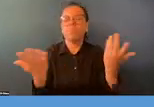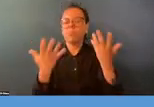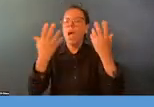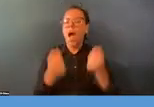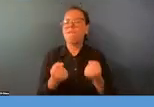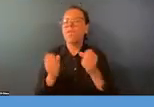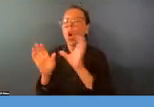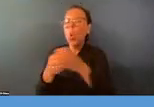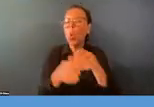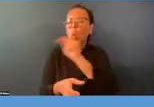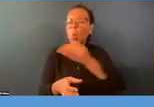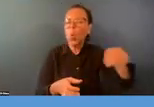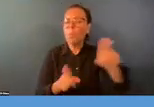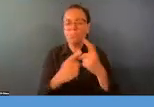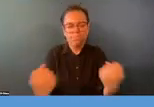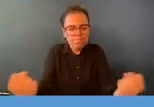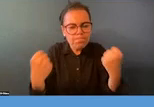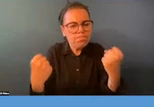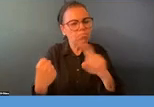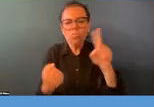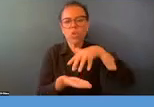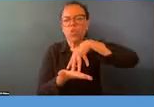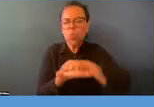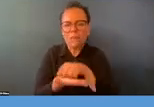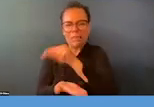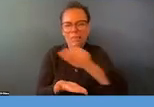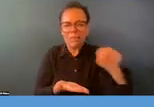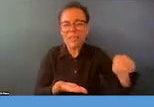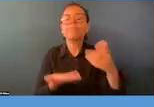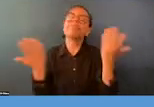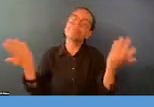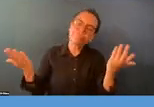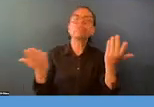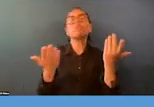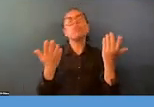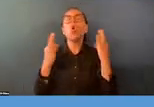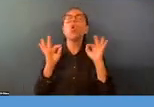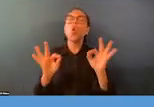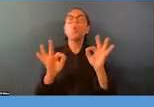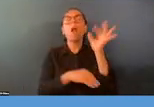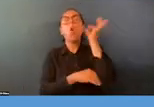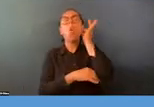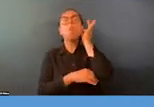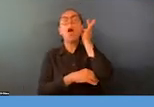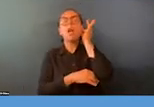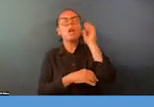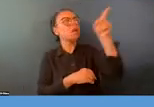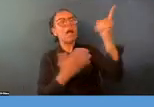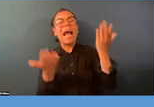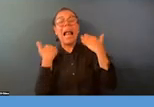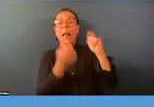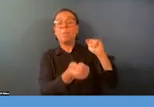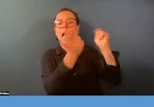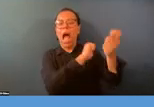этих климатических изменениях, которые происходят, больше уязвимы девочки, женщины, дети,